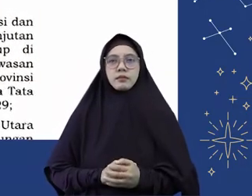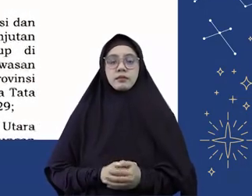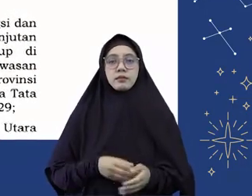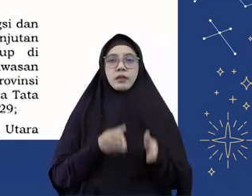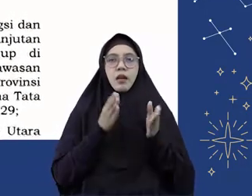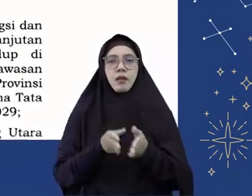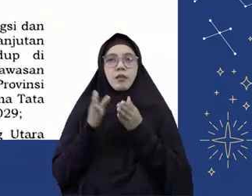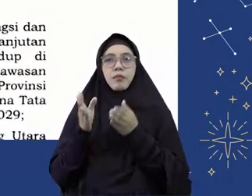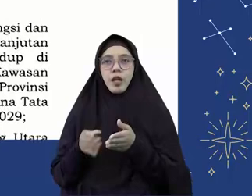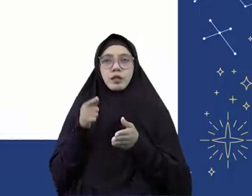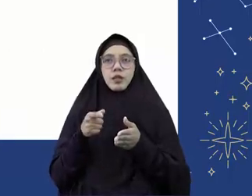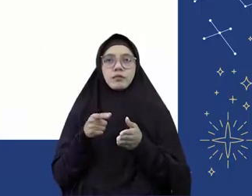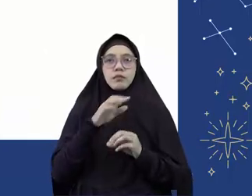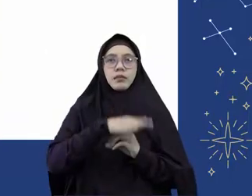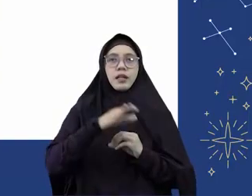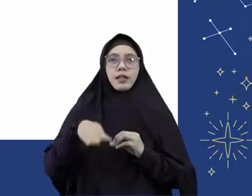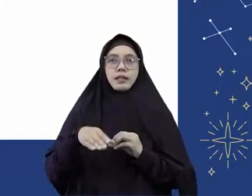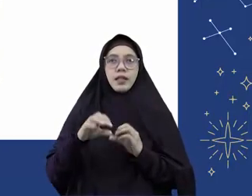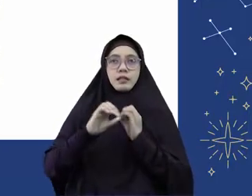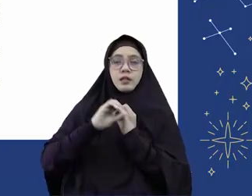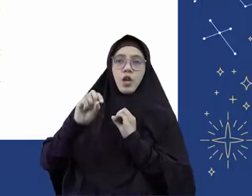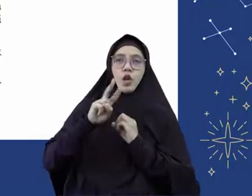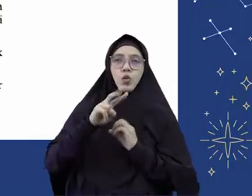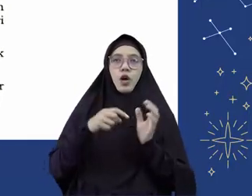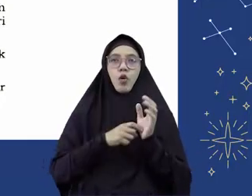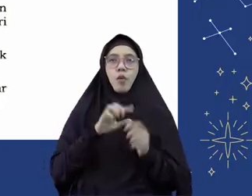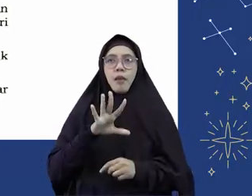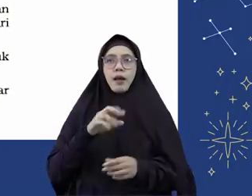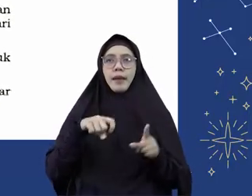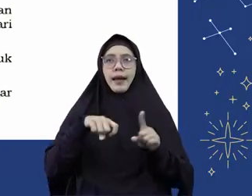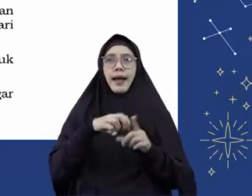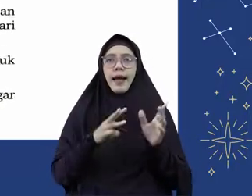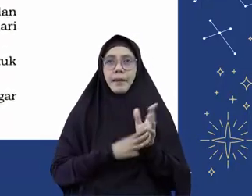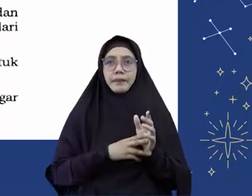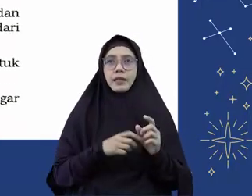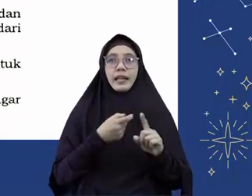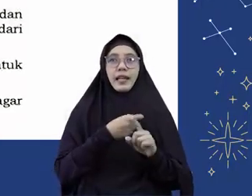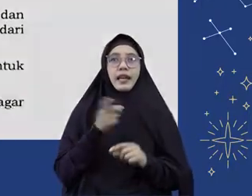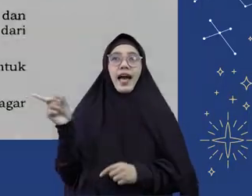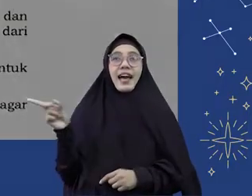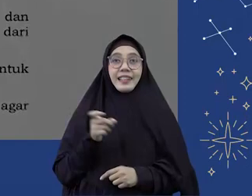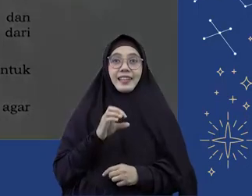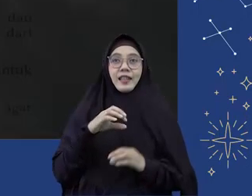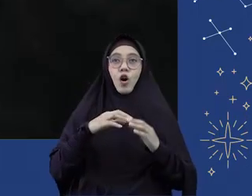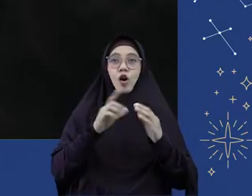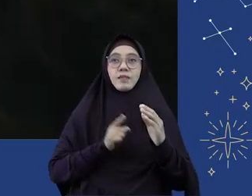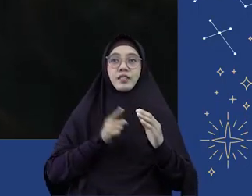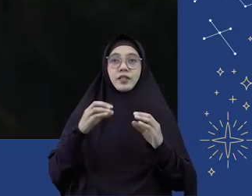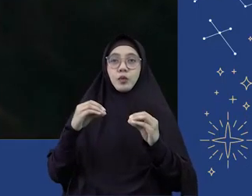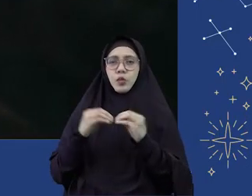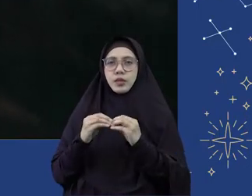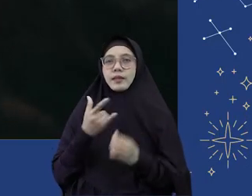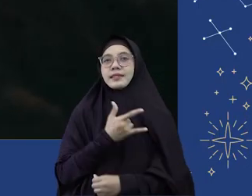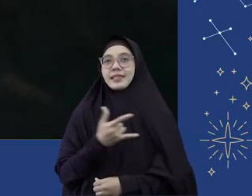penataan lingkungan dan pelestarian pada zonasi hingga dua setengah kilometer dari observatorium boska masih dipertahankan di tengah